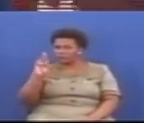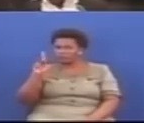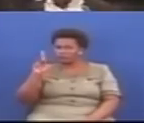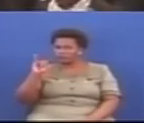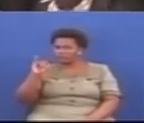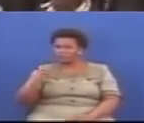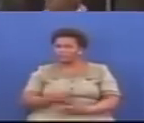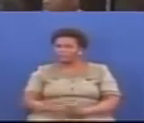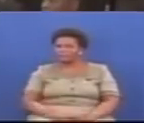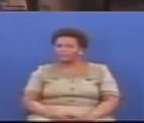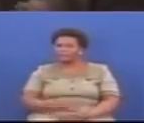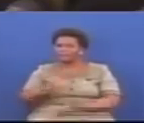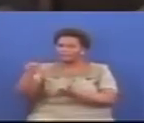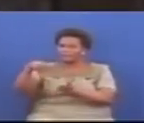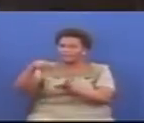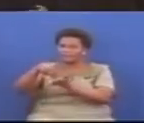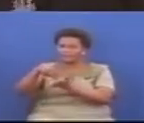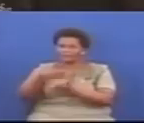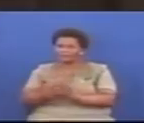Simameni pale mlipo.